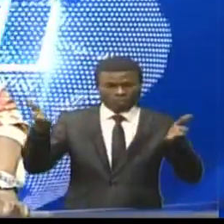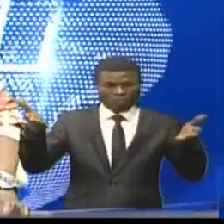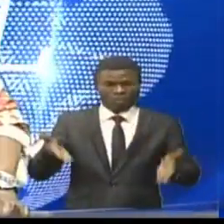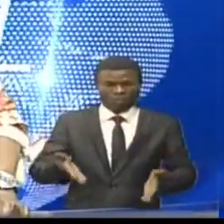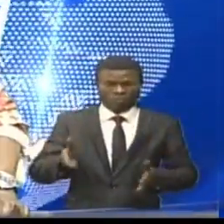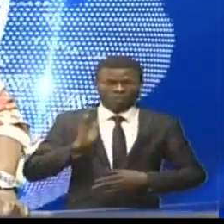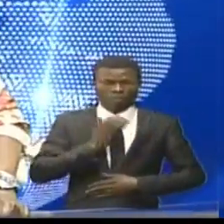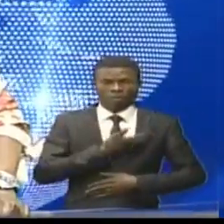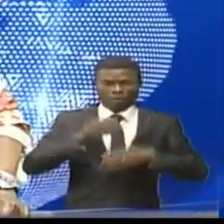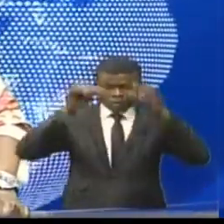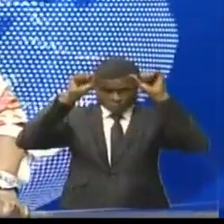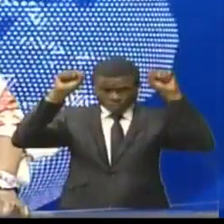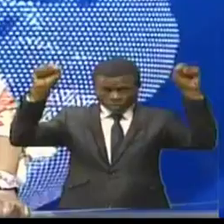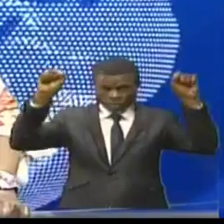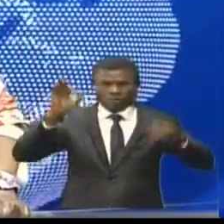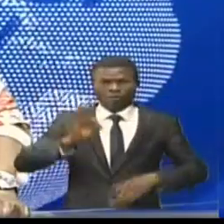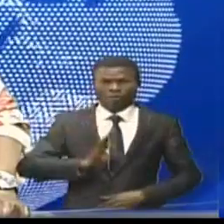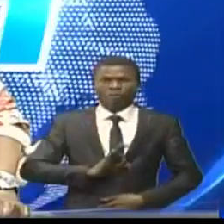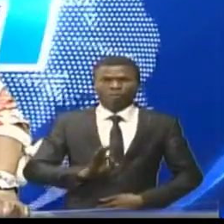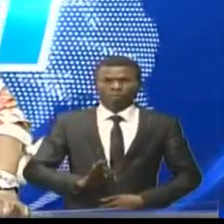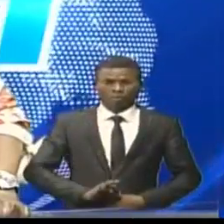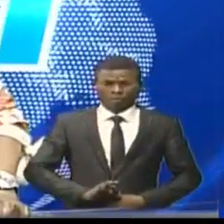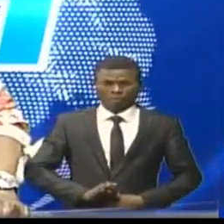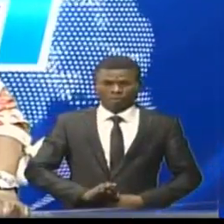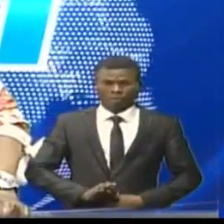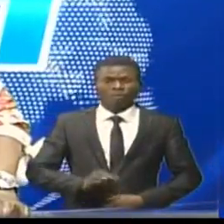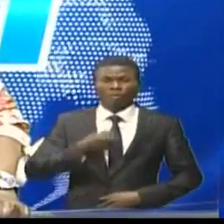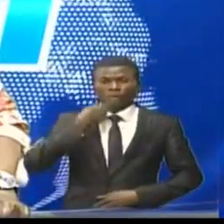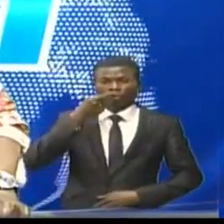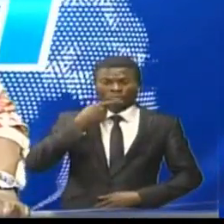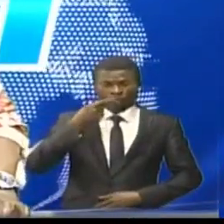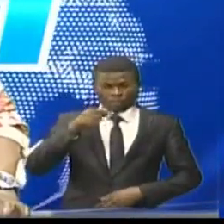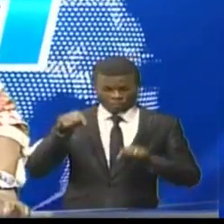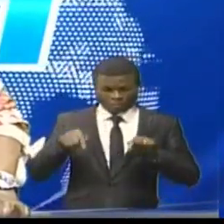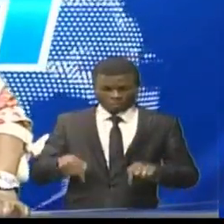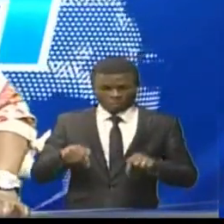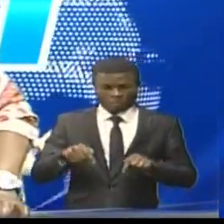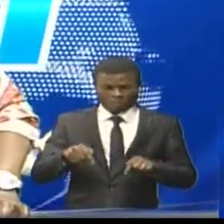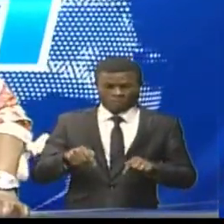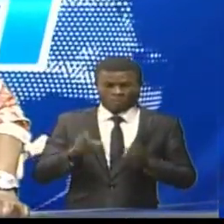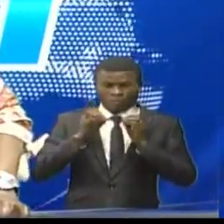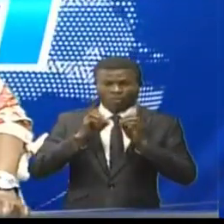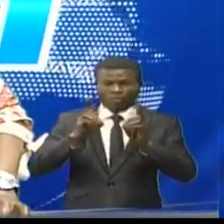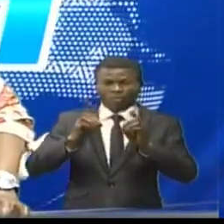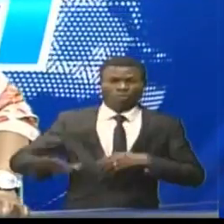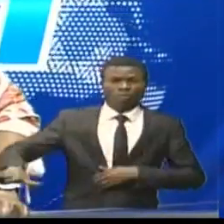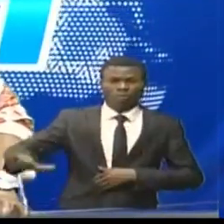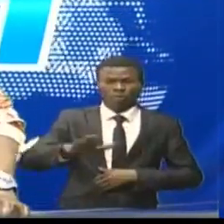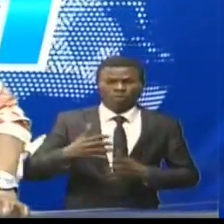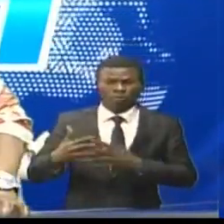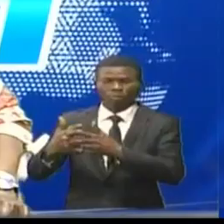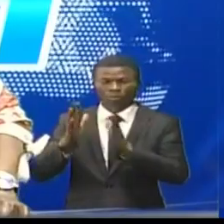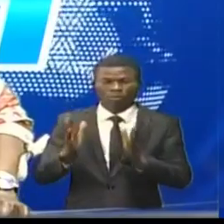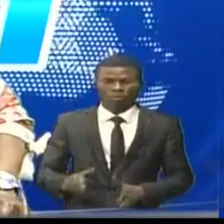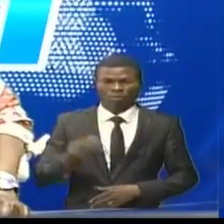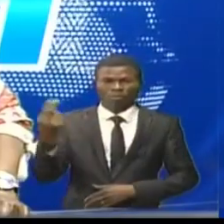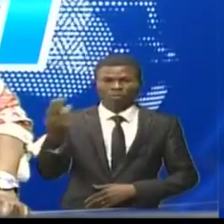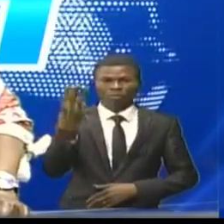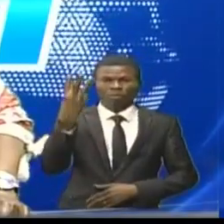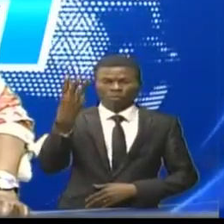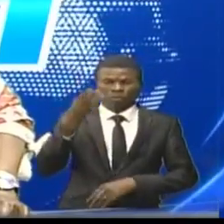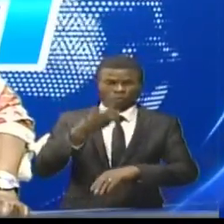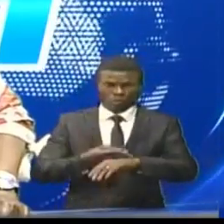chef de l'État, Félix-Antoine Tshisekedi Tshilombo, va s'exprimer du haut de la tribune des Nations Unies à 23h, heure de